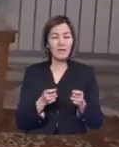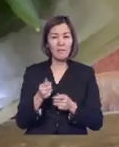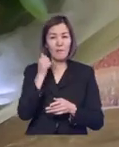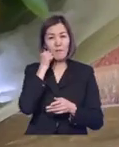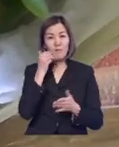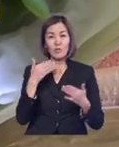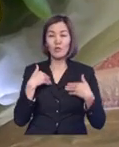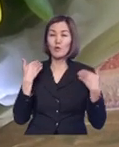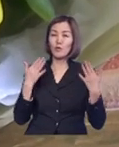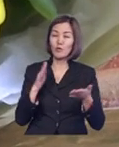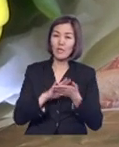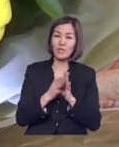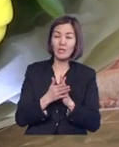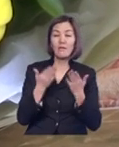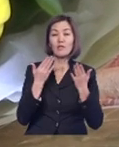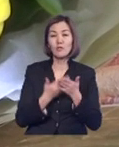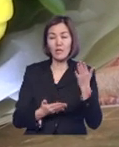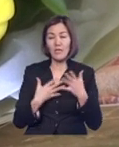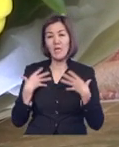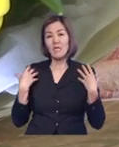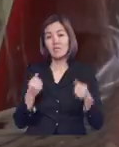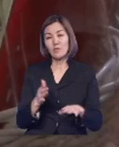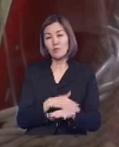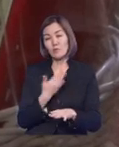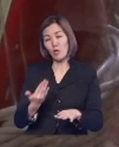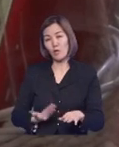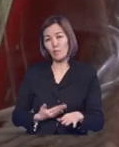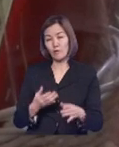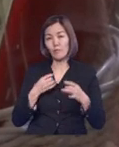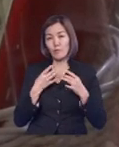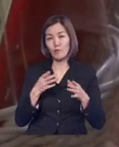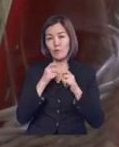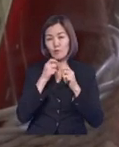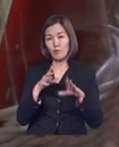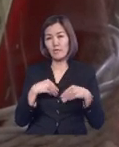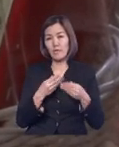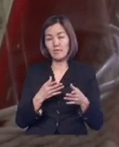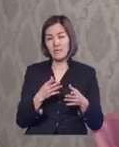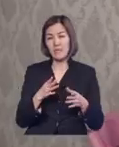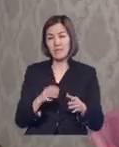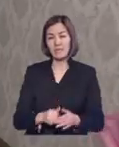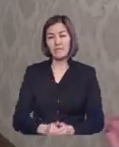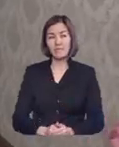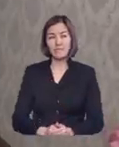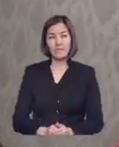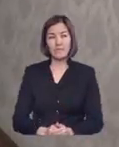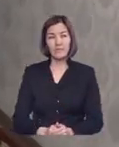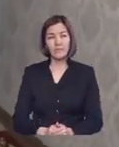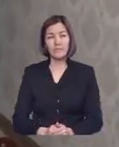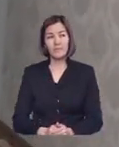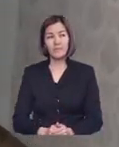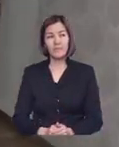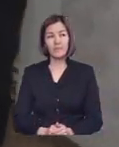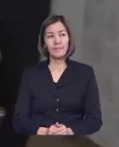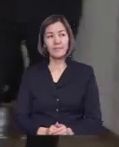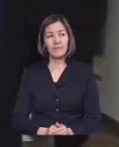келді. Қал жағдайын сұрады. Оған денсаулық пен ұзақ ғұмыр тілеп, мерекелік гүл шоқтары мен сыйлықтарын табыстады. Мына